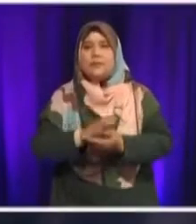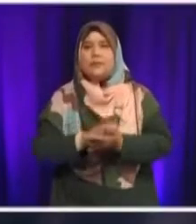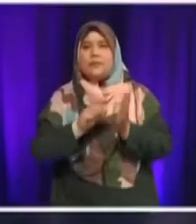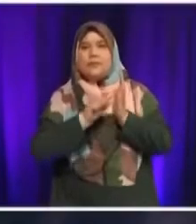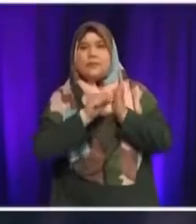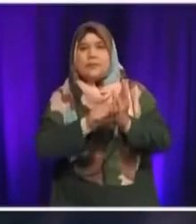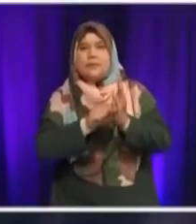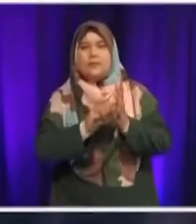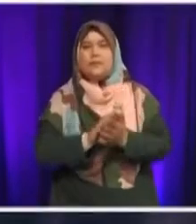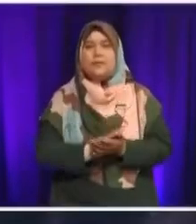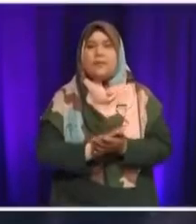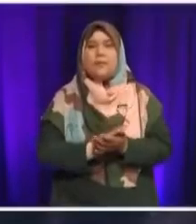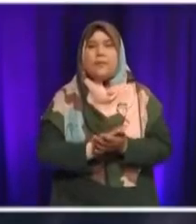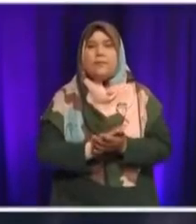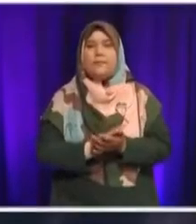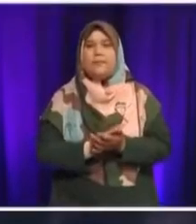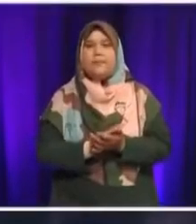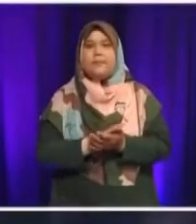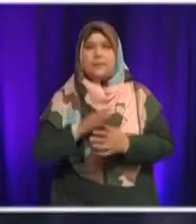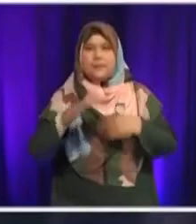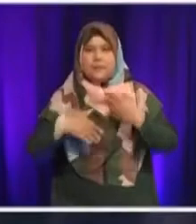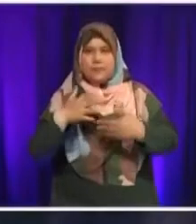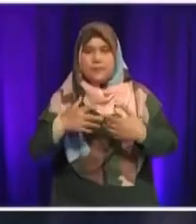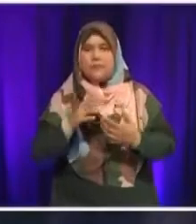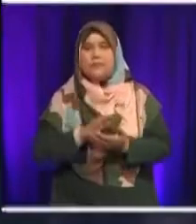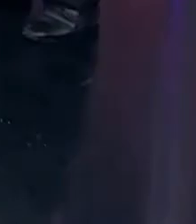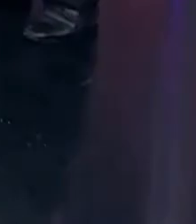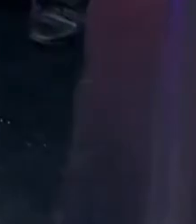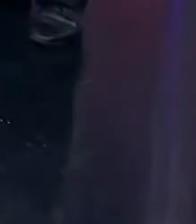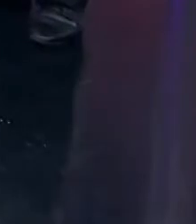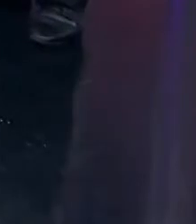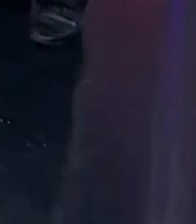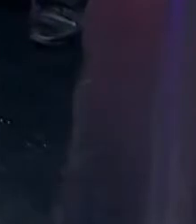dan untuk itu juga ditemani oleh seorang juru basi isyarat